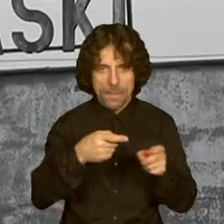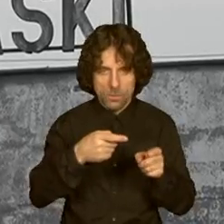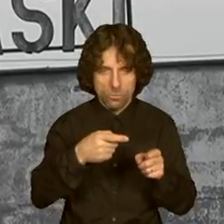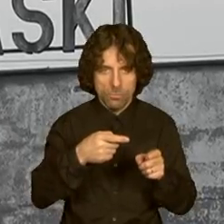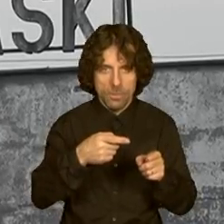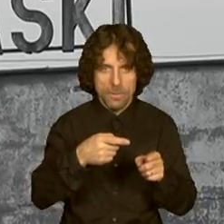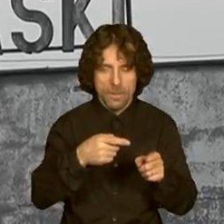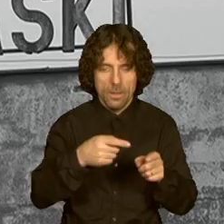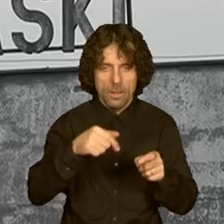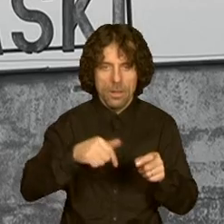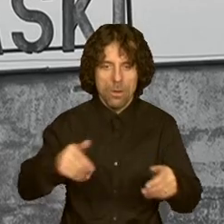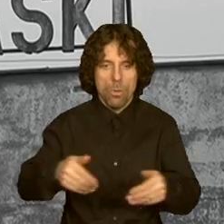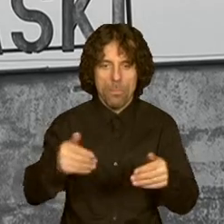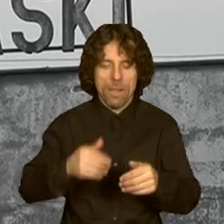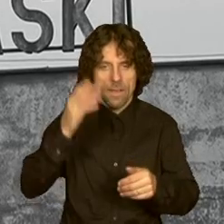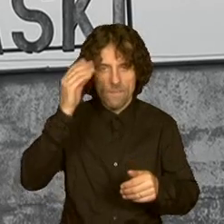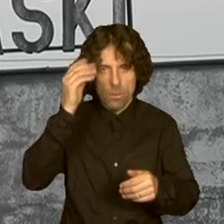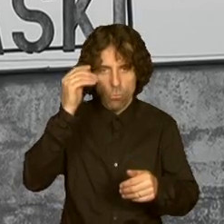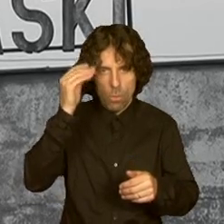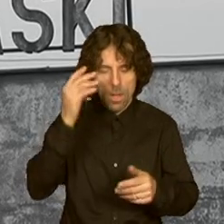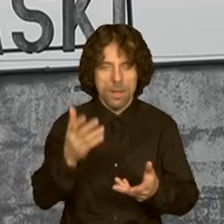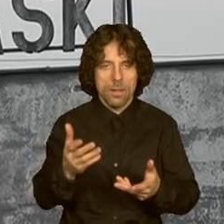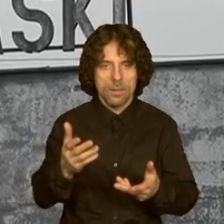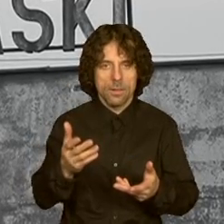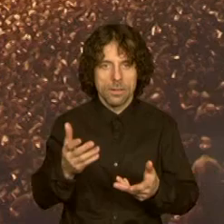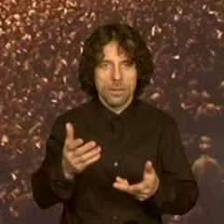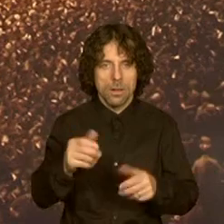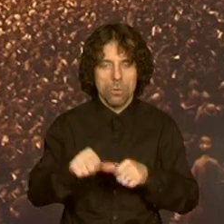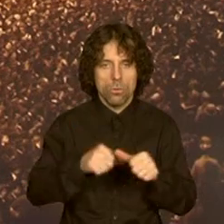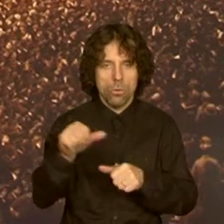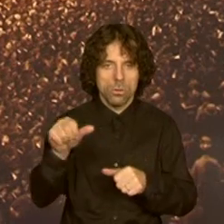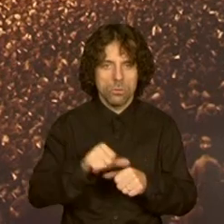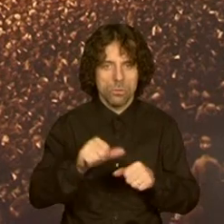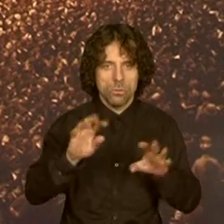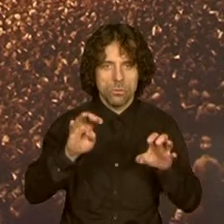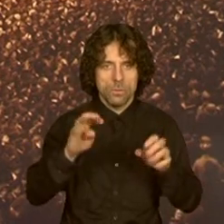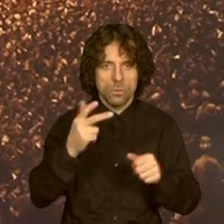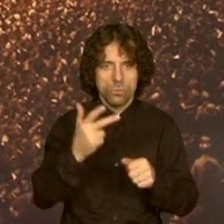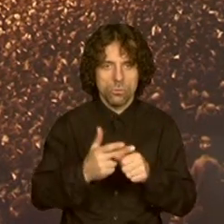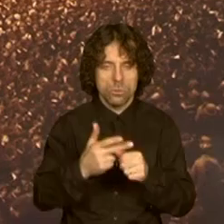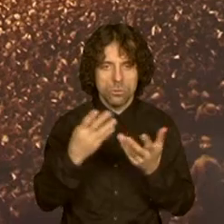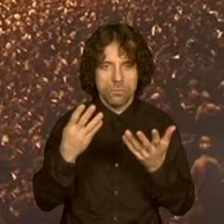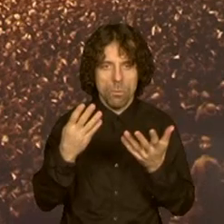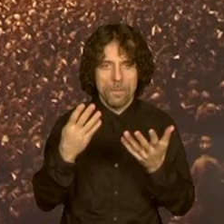strzelniczym na kopalni Lisze, obecnie Wieczorek. Jest rok